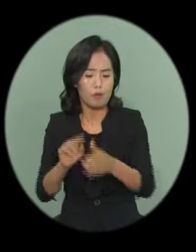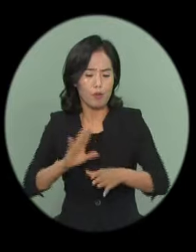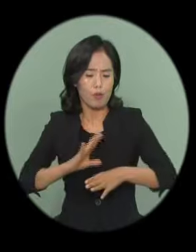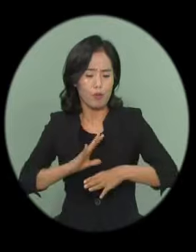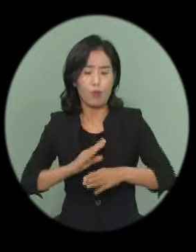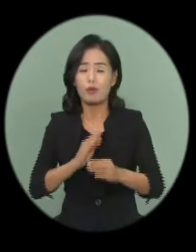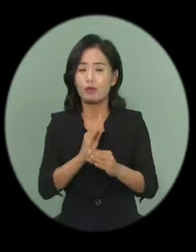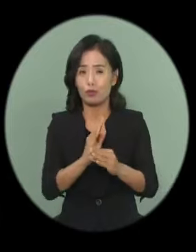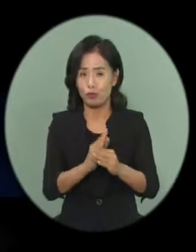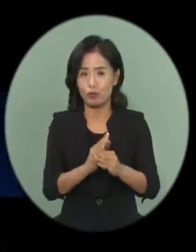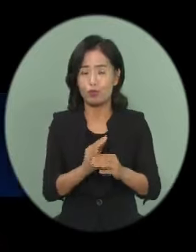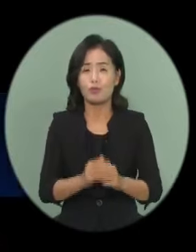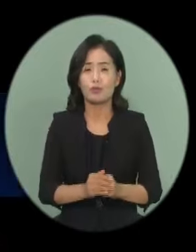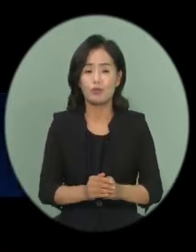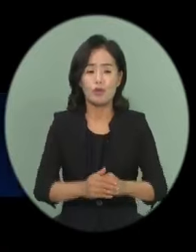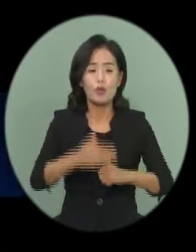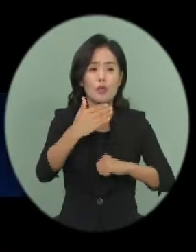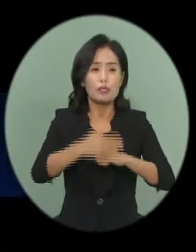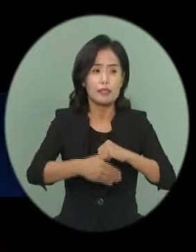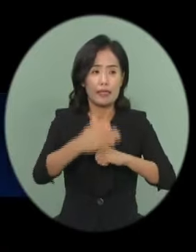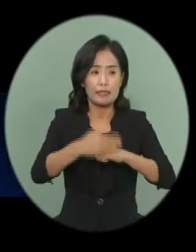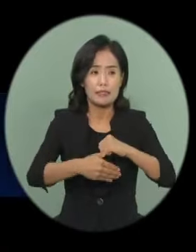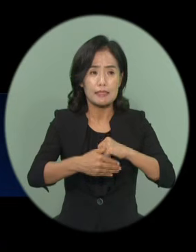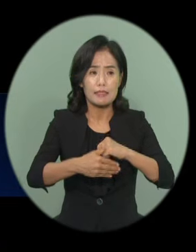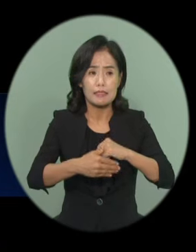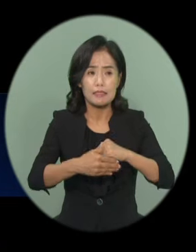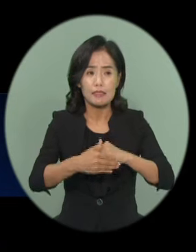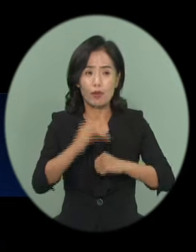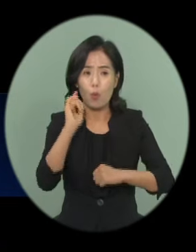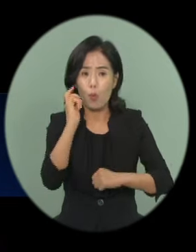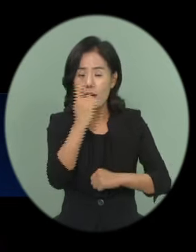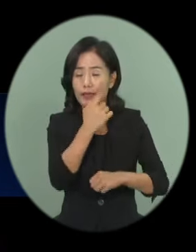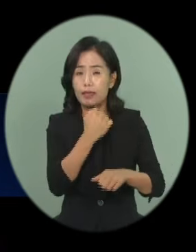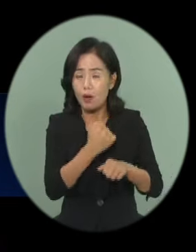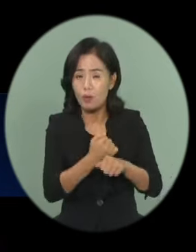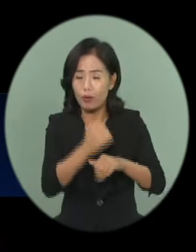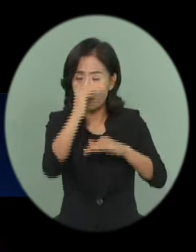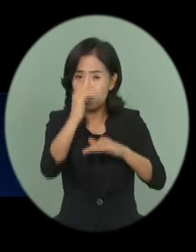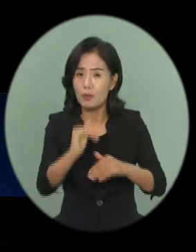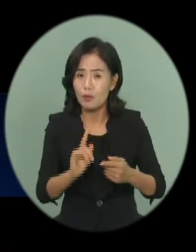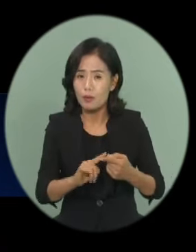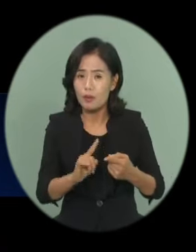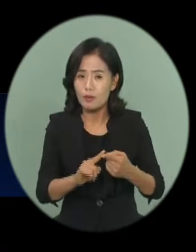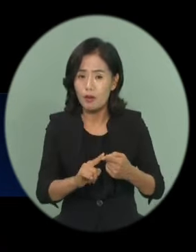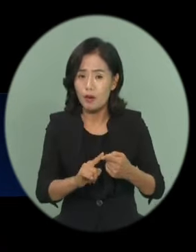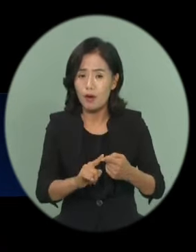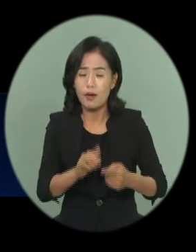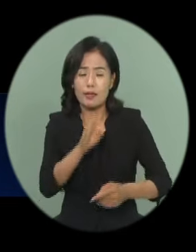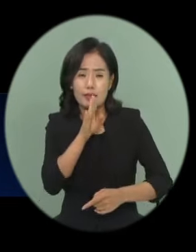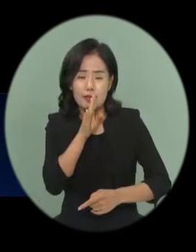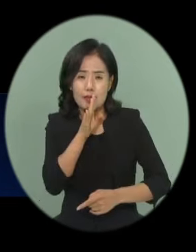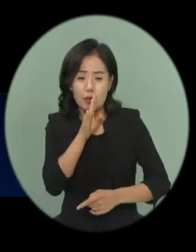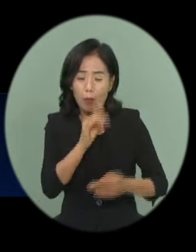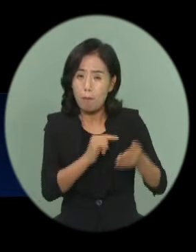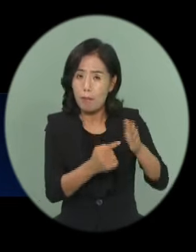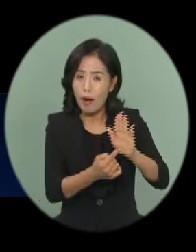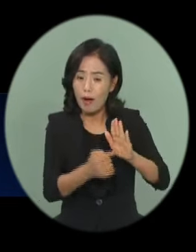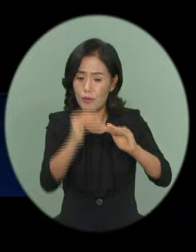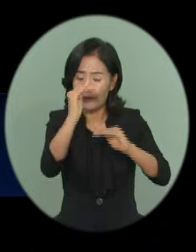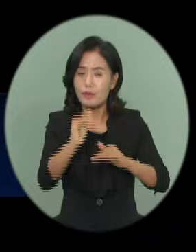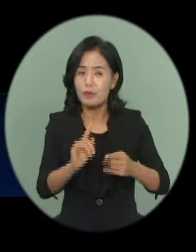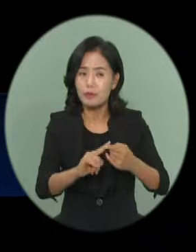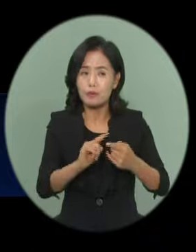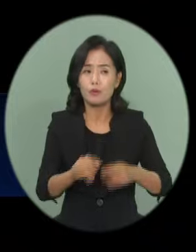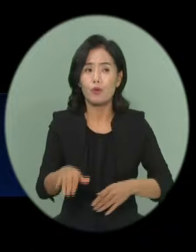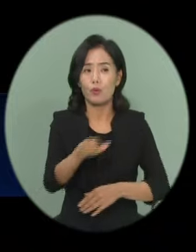있습니다 실력으로 확인하고 그다음에 저희가이 부분이 실력으로 들어나면 그 부분에 대해서는